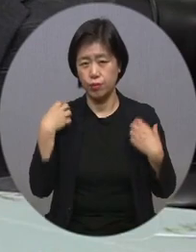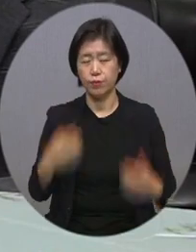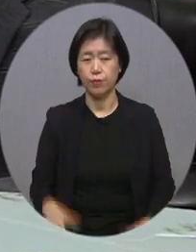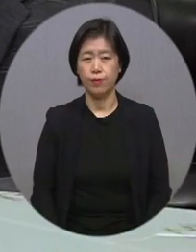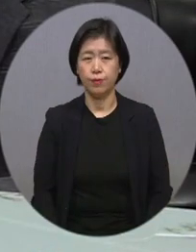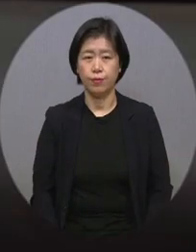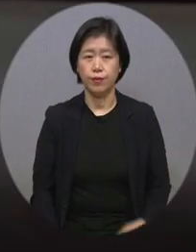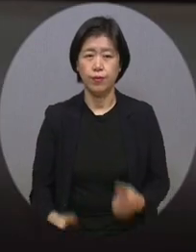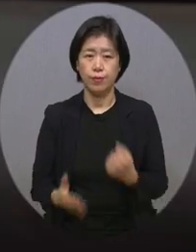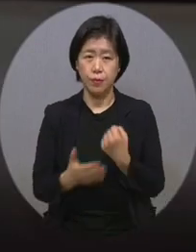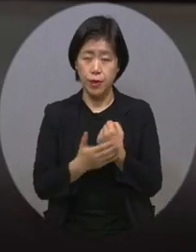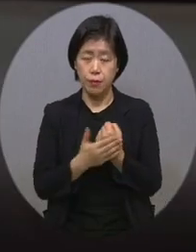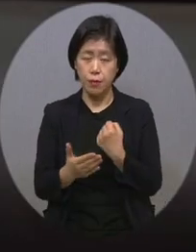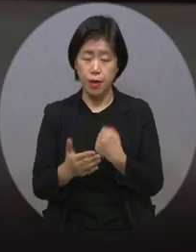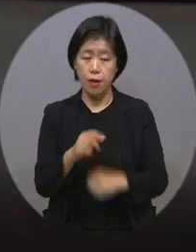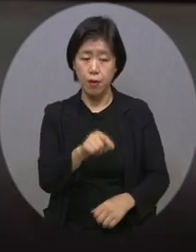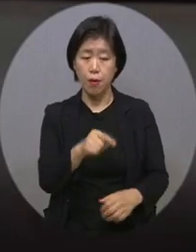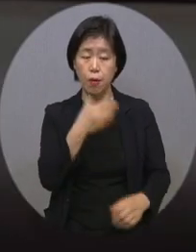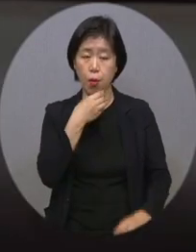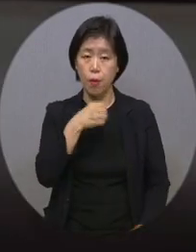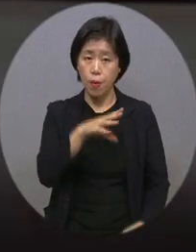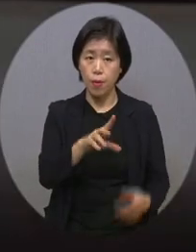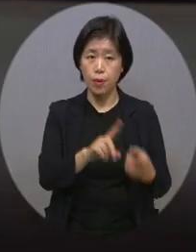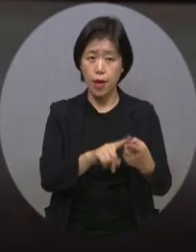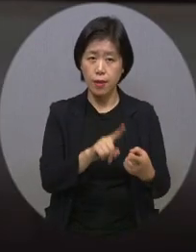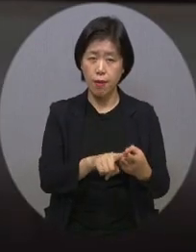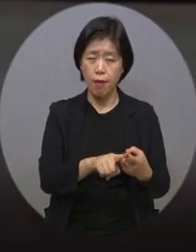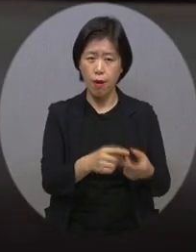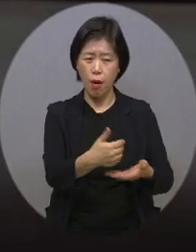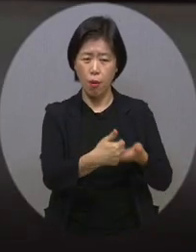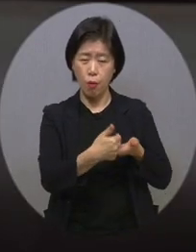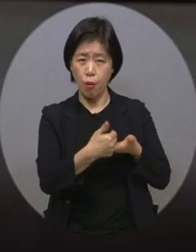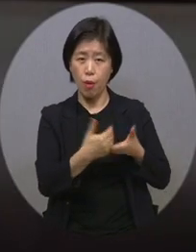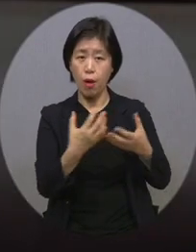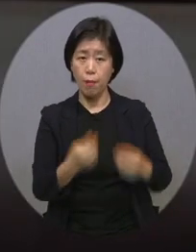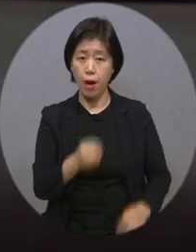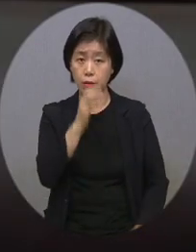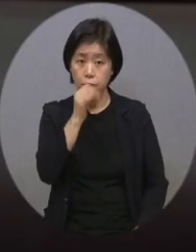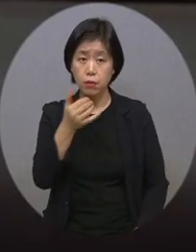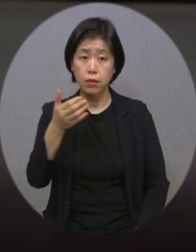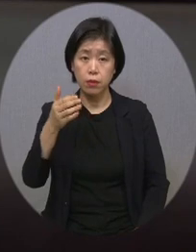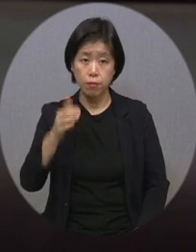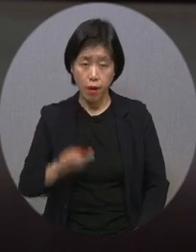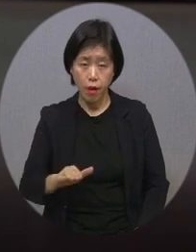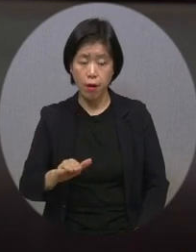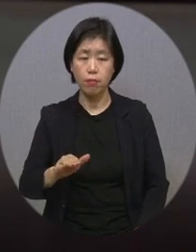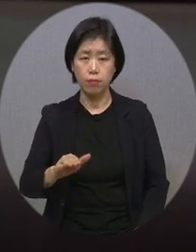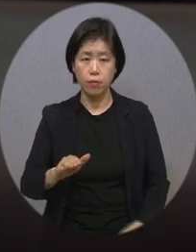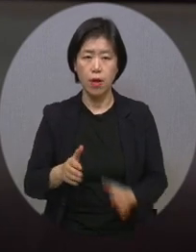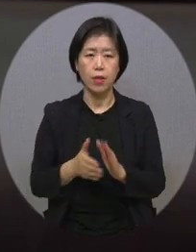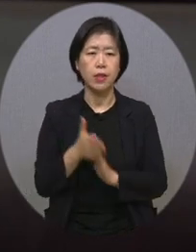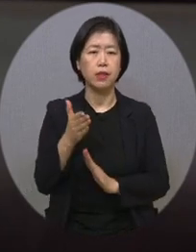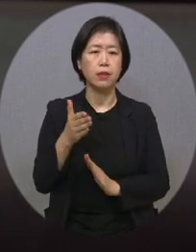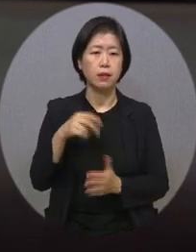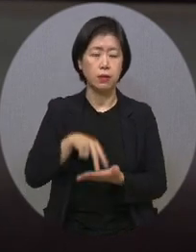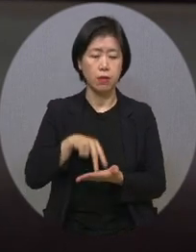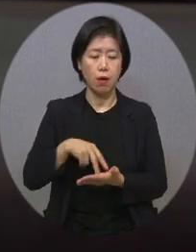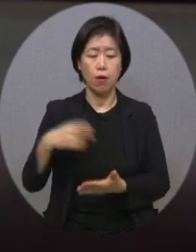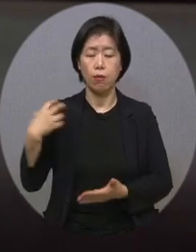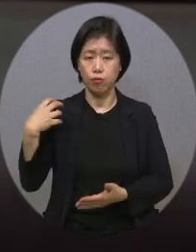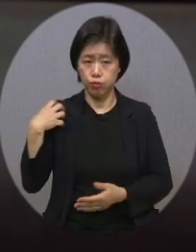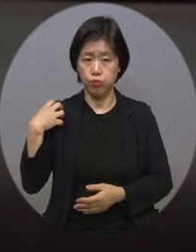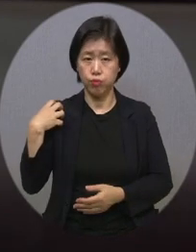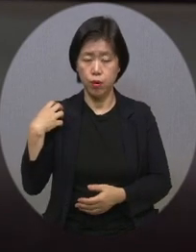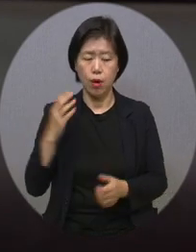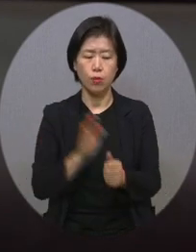대한 요구도 많아지지만은 또 그걸 해야 되는 것이 당연한 저는 책무라고 생각을 하고 있고요. 우리